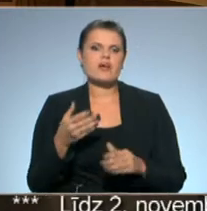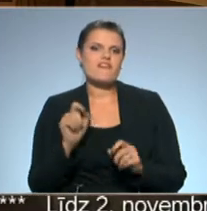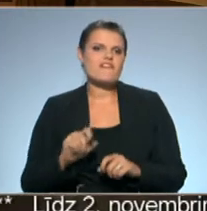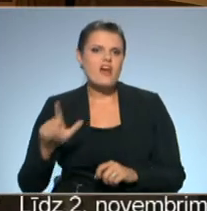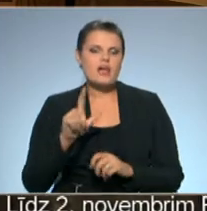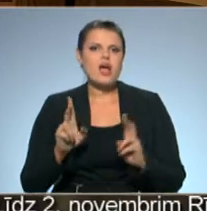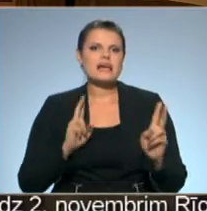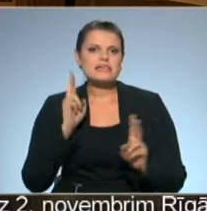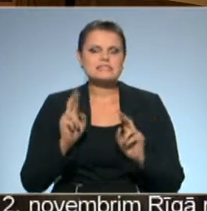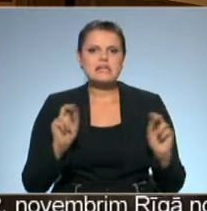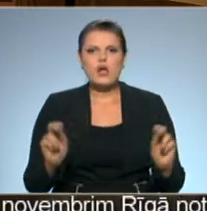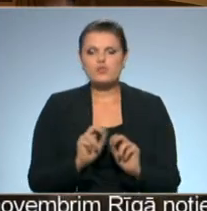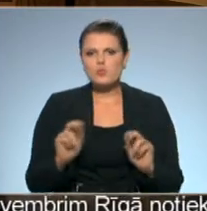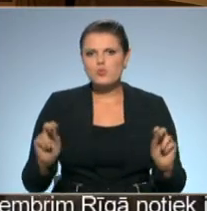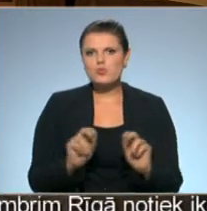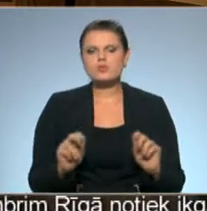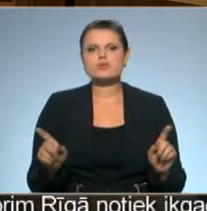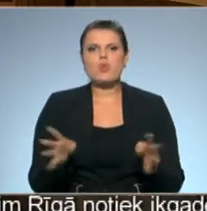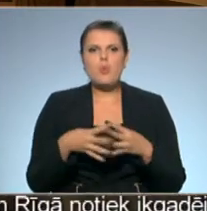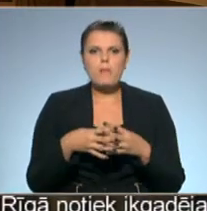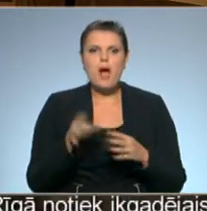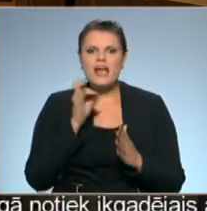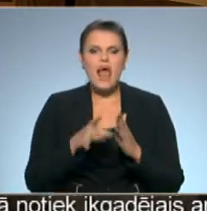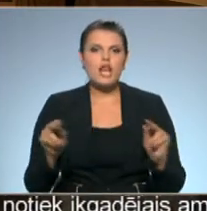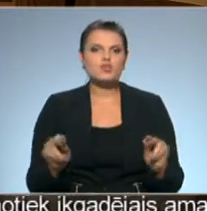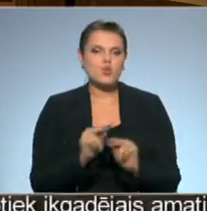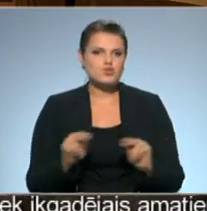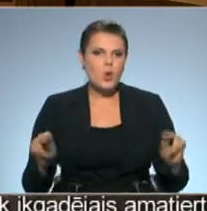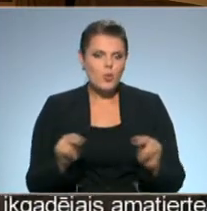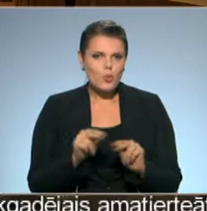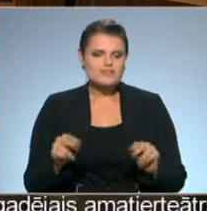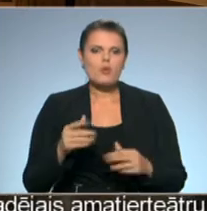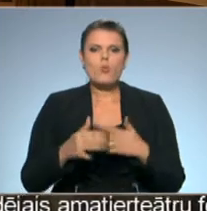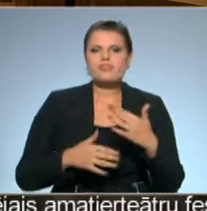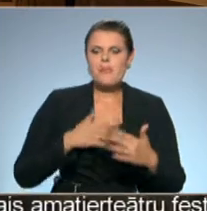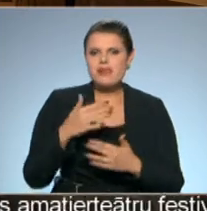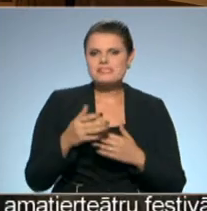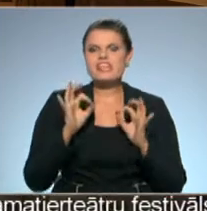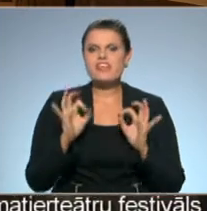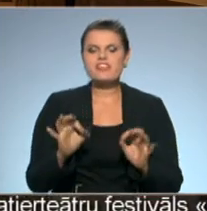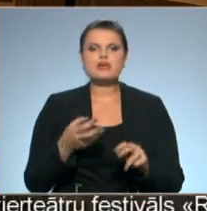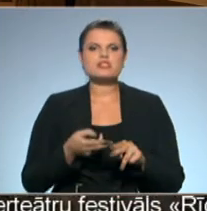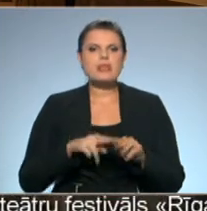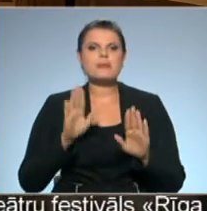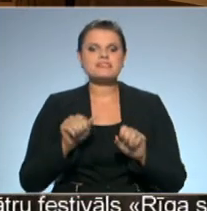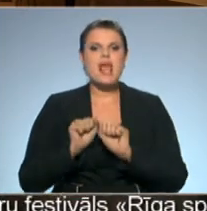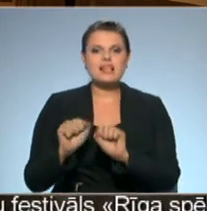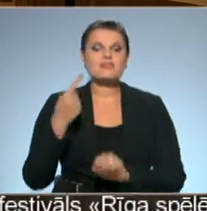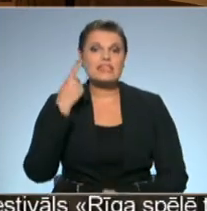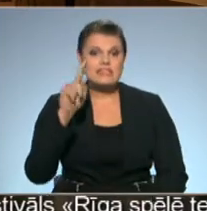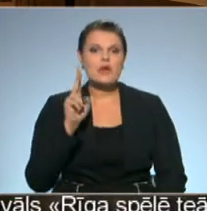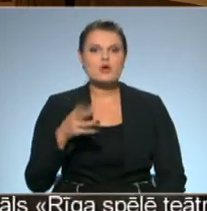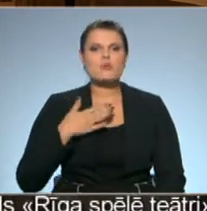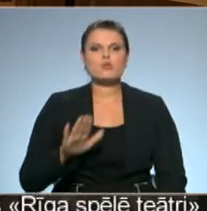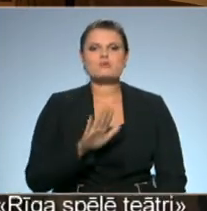ar akustisku mūziku, līdzsvarā ar elektronisku, vairāk ar improvizēto, līdzsvarā ar kompozīciju un tamlīdzīgi. Tie ir tāpēc, lai aizstāvētu tu ideju, ka progress